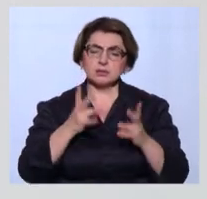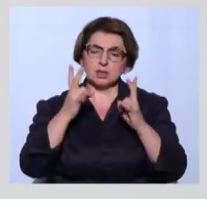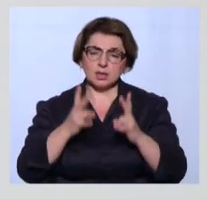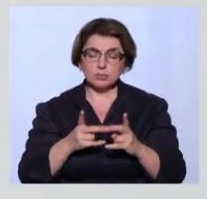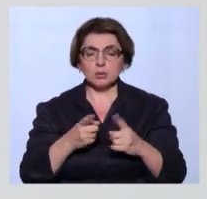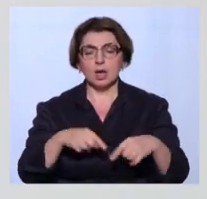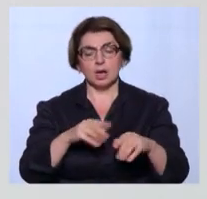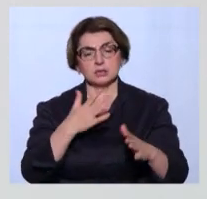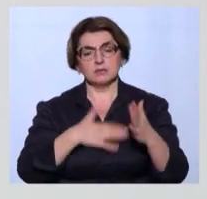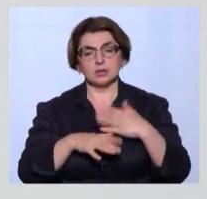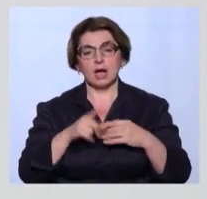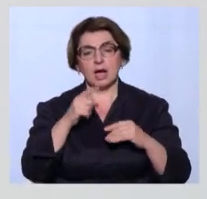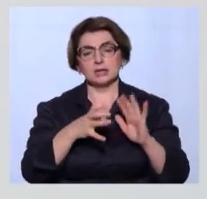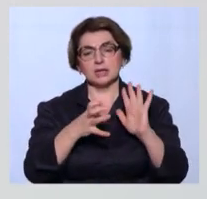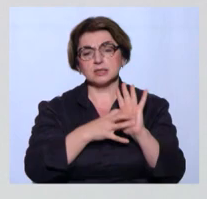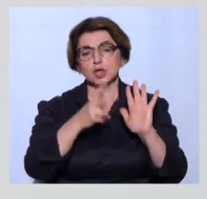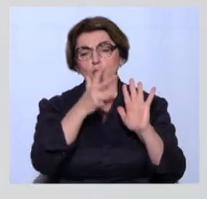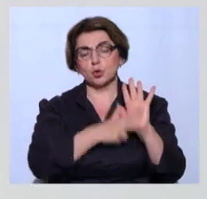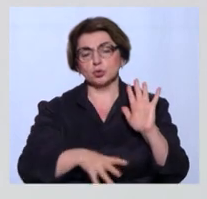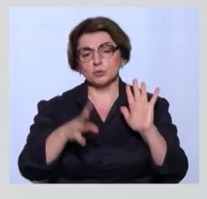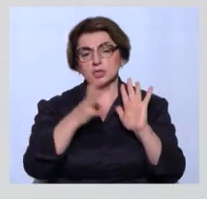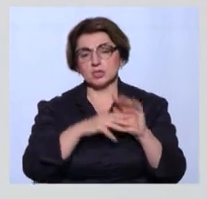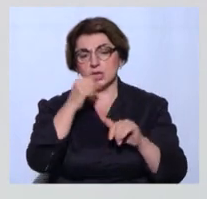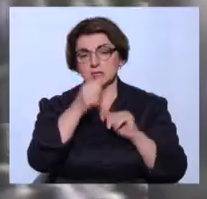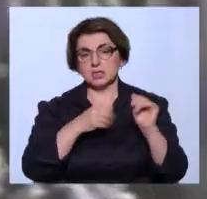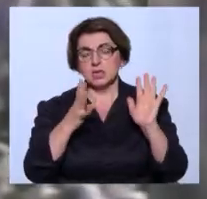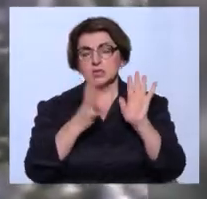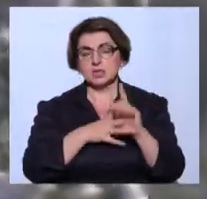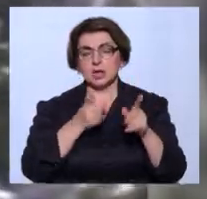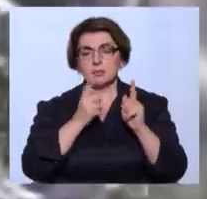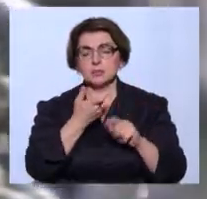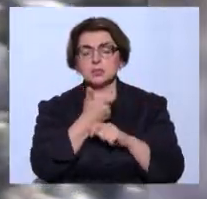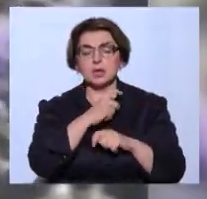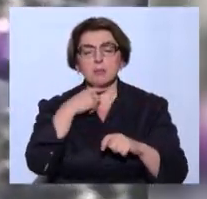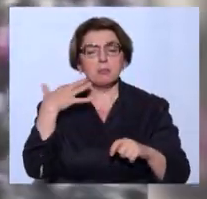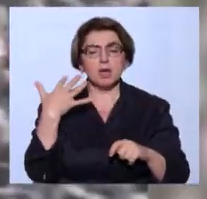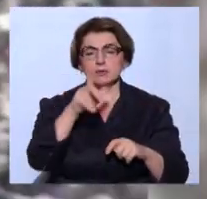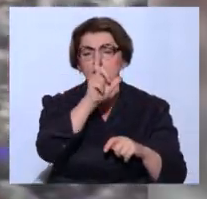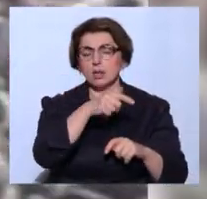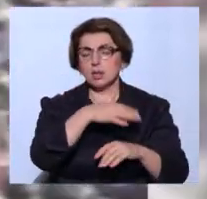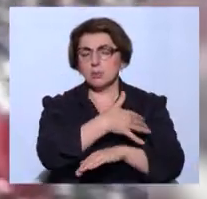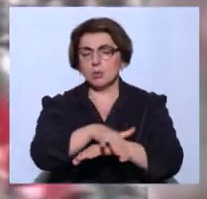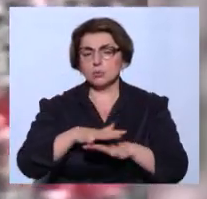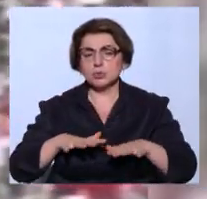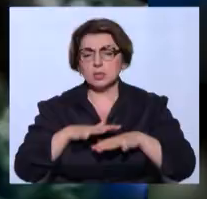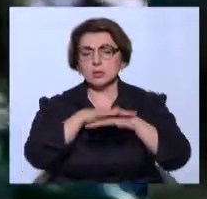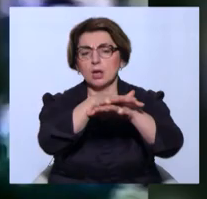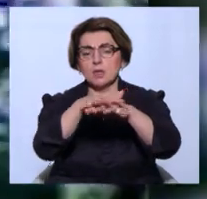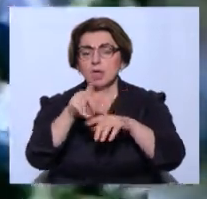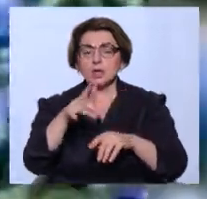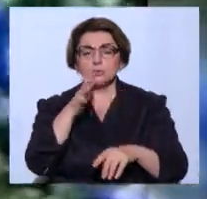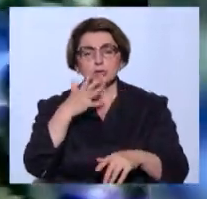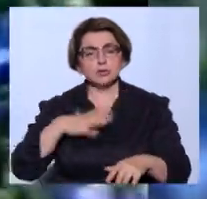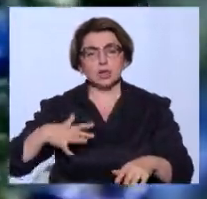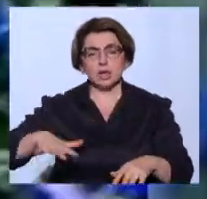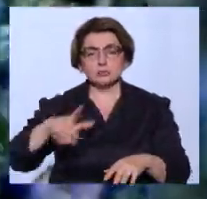ისე სასიხარულო. 1999 წლის 9 აპრილს ძალიან ბევრი ადამიანი გამოვიდა ქუჩაში. მაშინ საქართველო დამოუკიდებელი არ იყო,